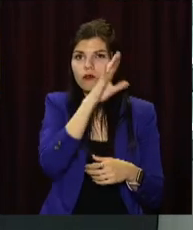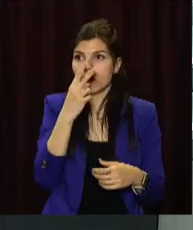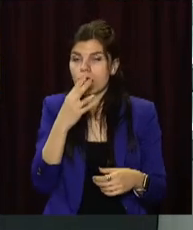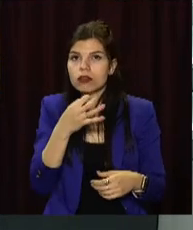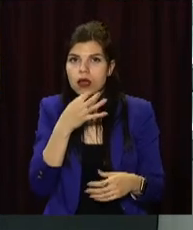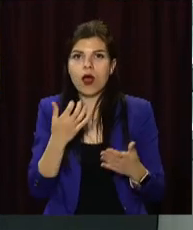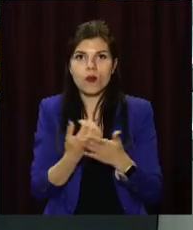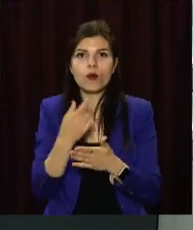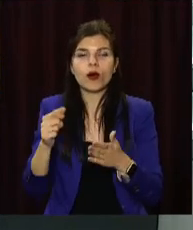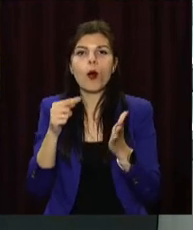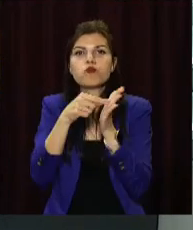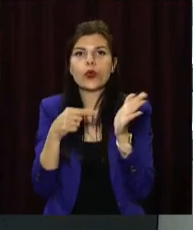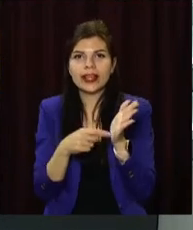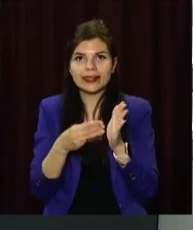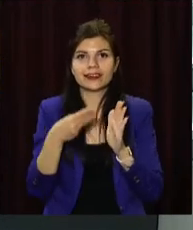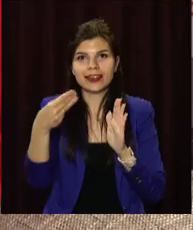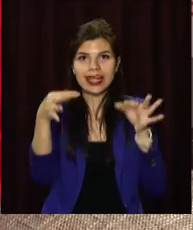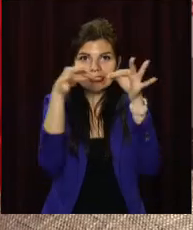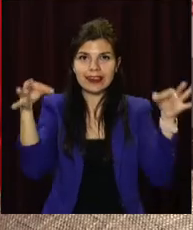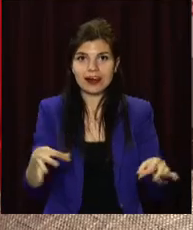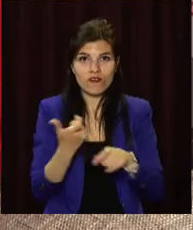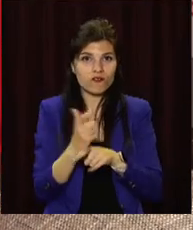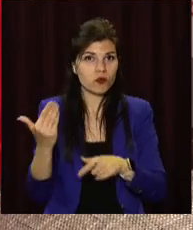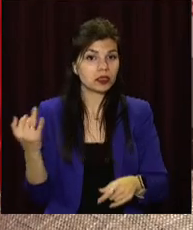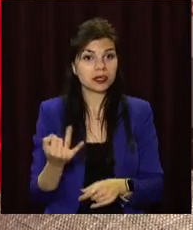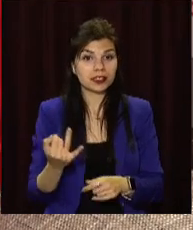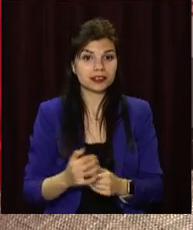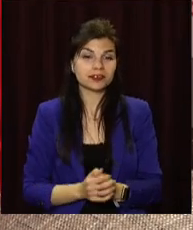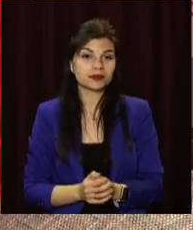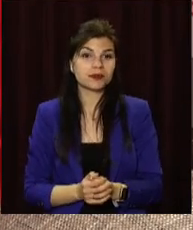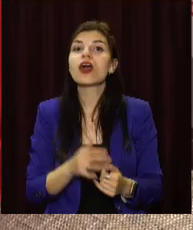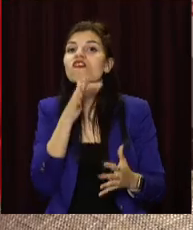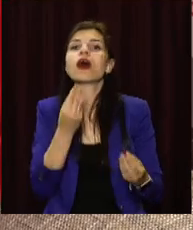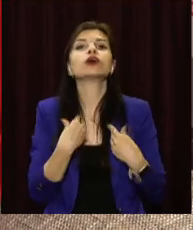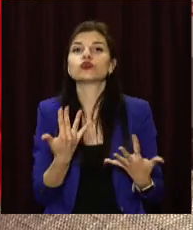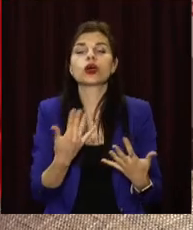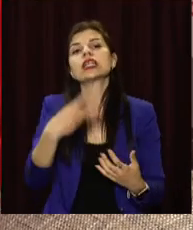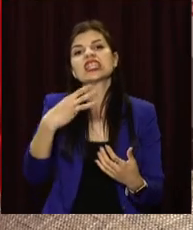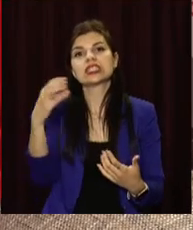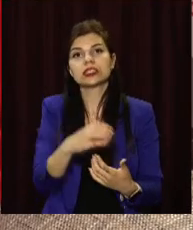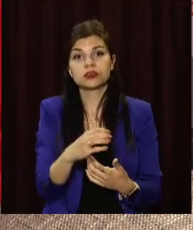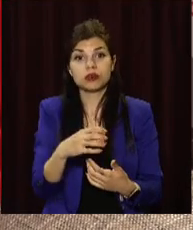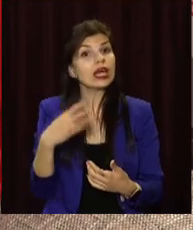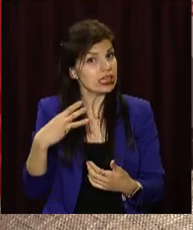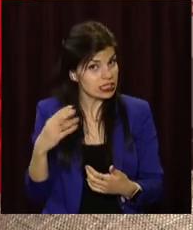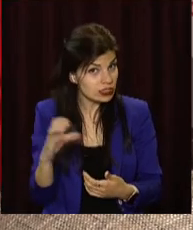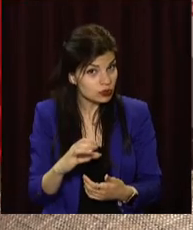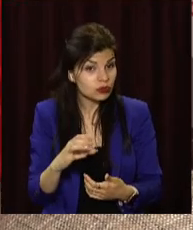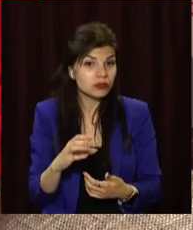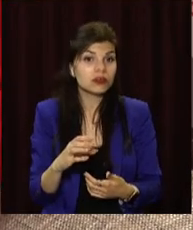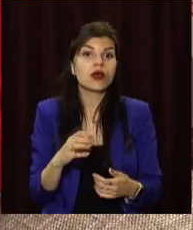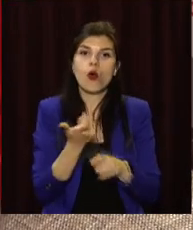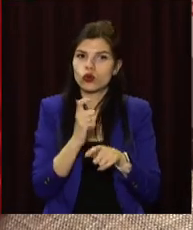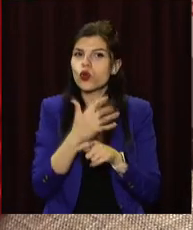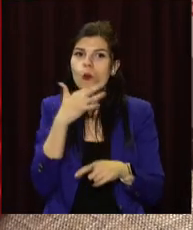Олександр дивував і нашу Галину Ізмайлову. Сколько ты мне даешь времени, что я собираю? 30 секунд. 30 секунд. Очень